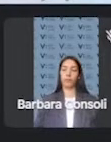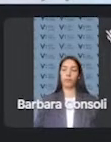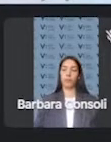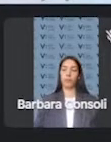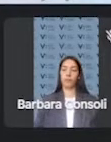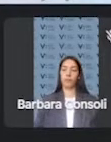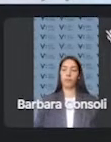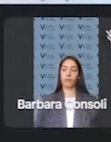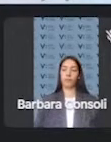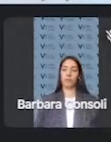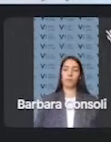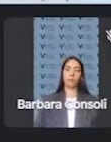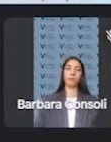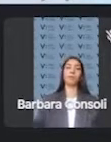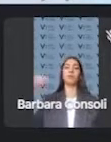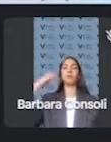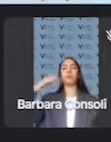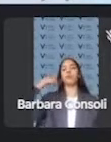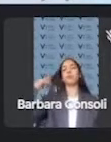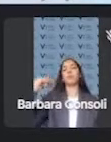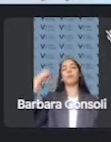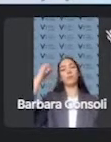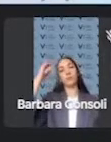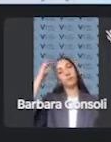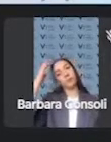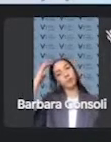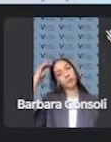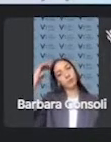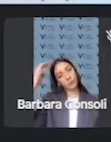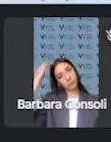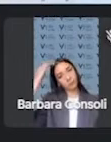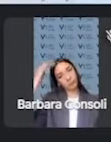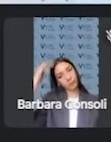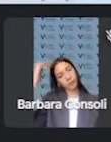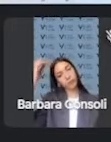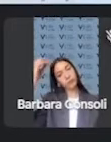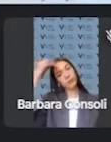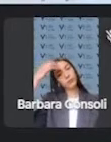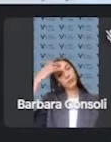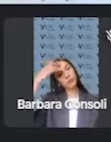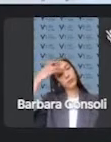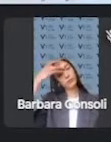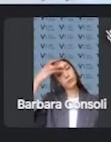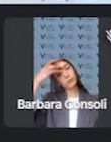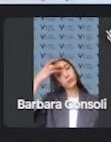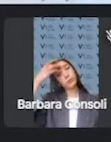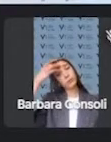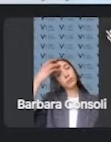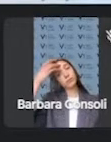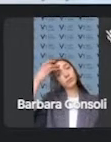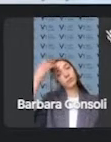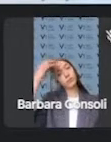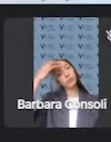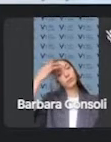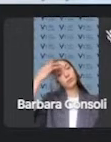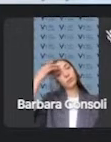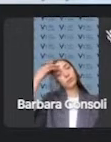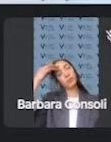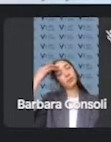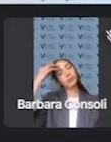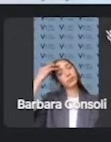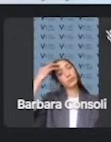alle 3 professioni che vi ho fatto vedere prima, ma diciamo, consente l'accesso a tutta quanta un'altra serie